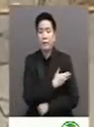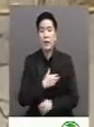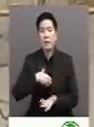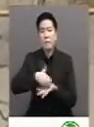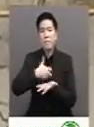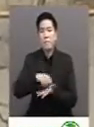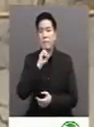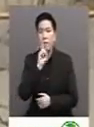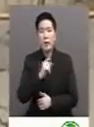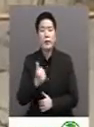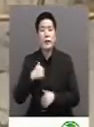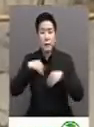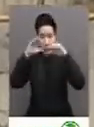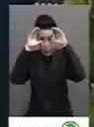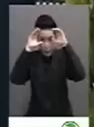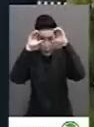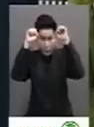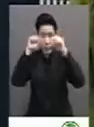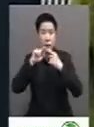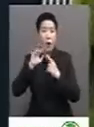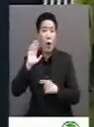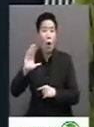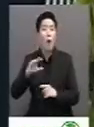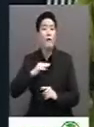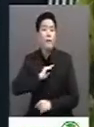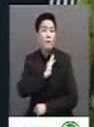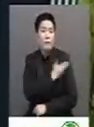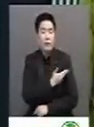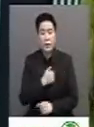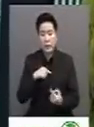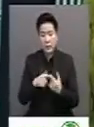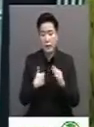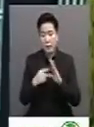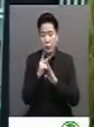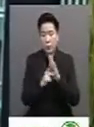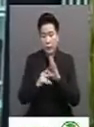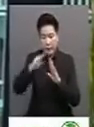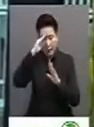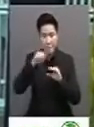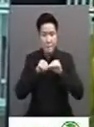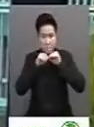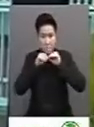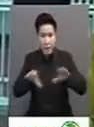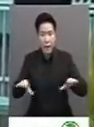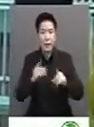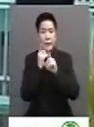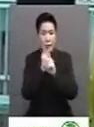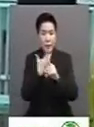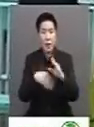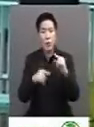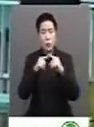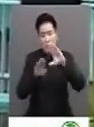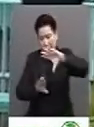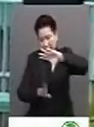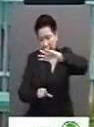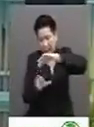การว่าประธานาธิบดีดูเตเต้ประกาศใช้กฎอัยการศึกนาน60วันตามที่กำหนดไว้ในรัฐธรรมนูญกับภูมิภาคมินดาเน